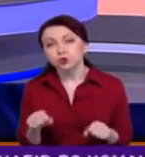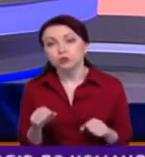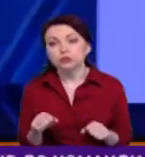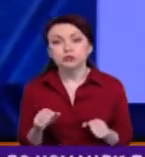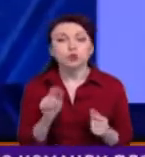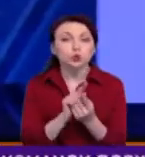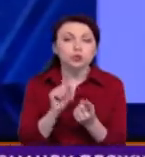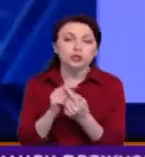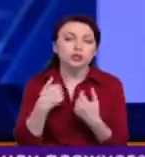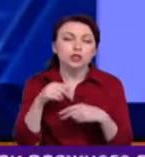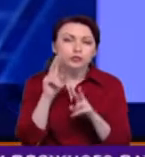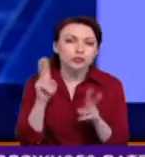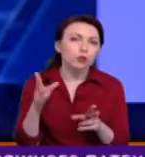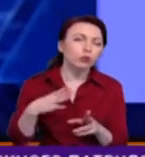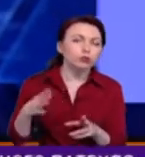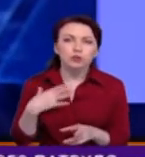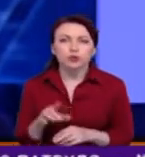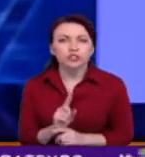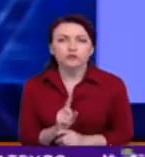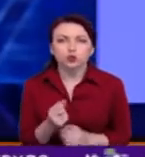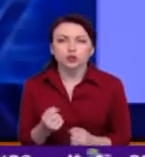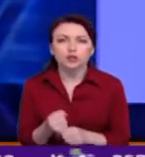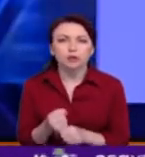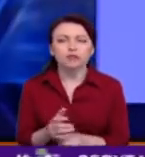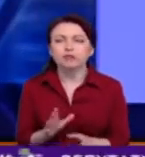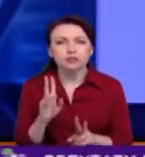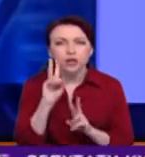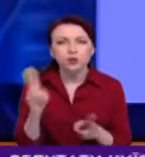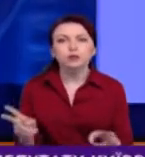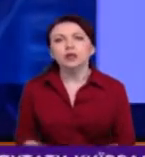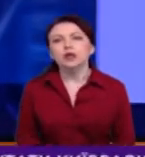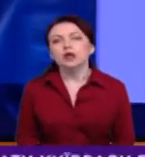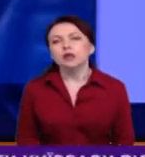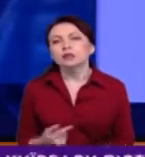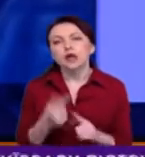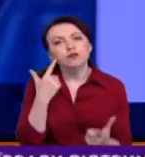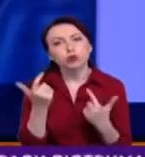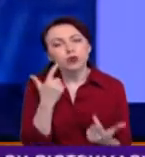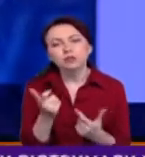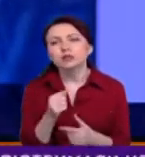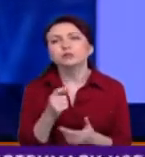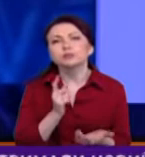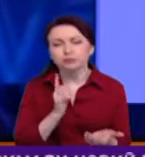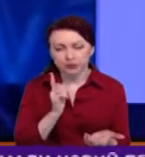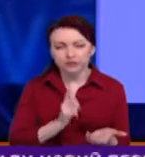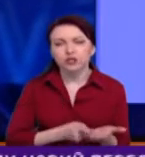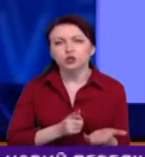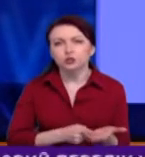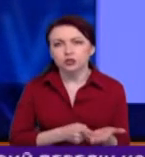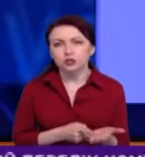тримав, не знаю, відбувалося чи ні. Але якщо, знову ж таки, ця інформація підтверджується,